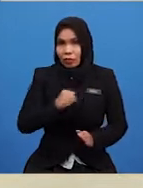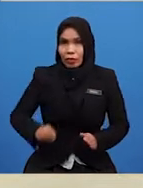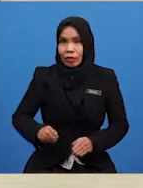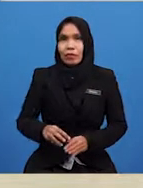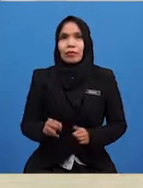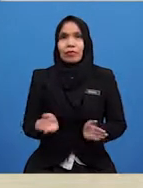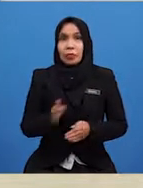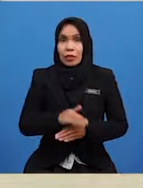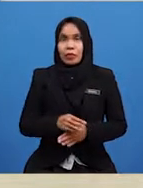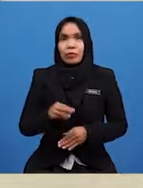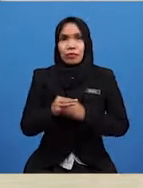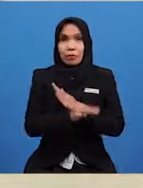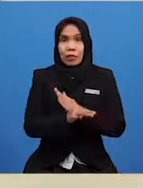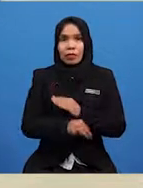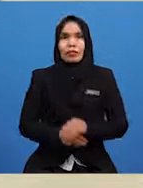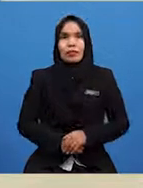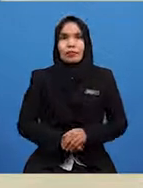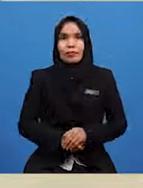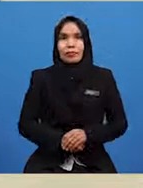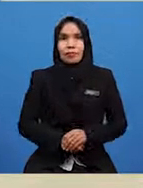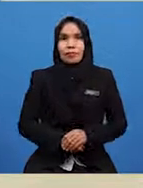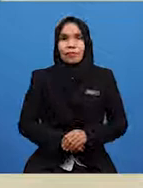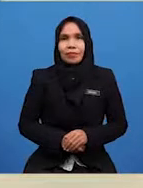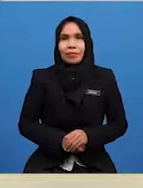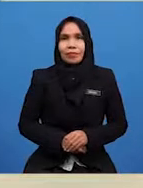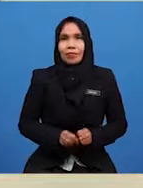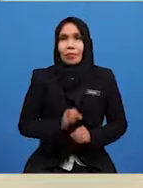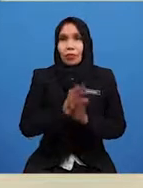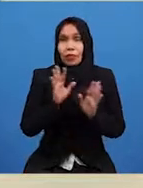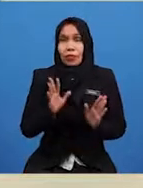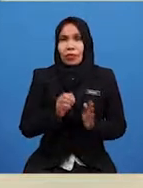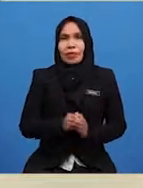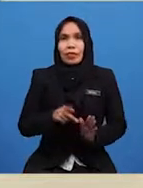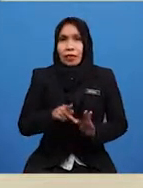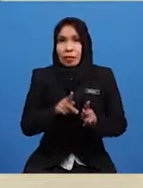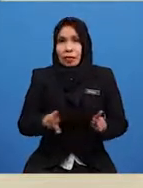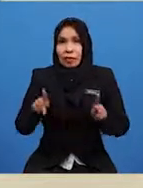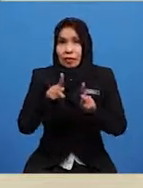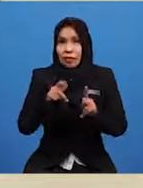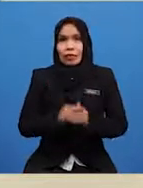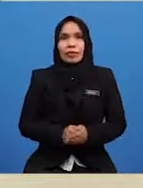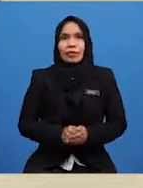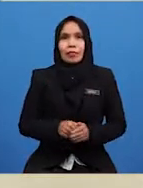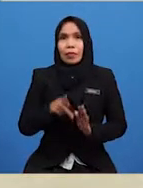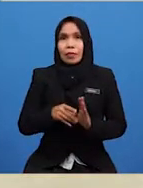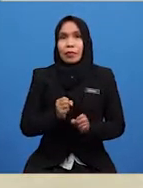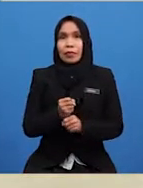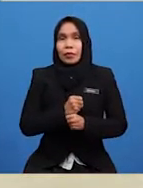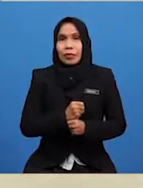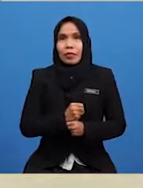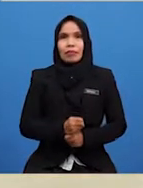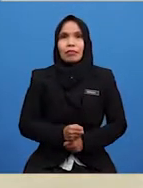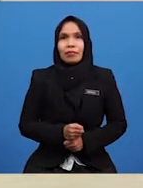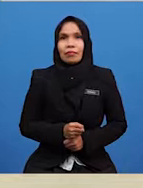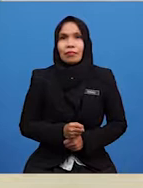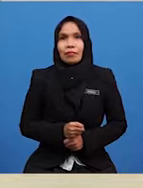menghuraikan kepentingan pembentukan Empayar Kesultanan Melayu Melaka. Selain itu, harap-harap pelajar dapat